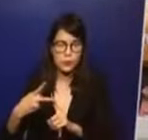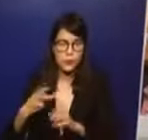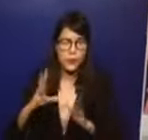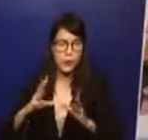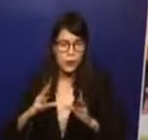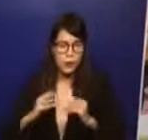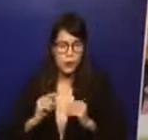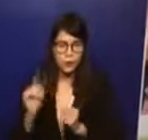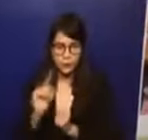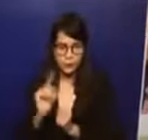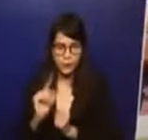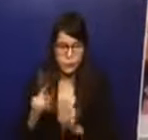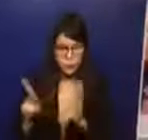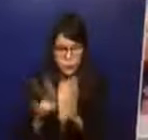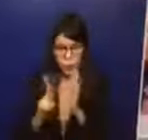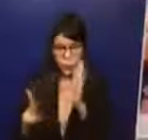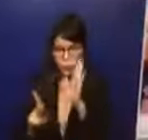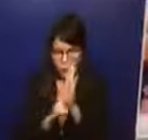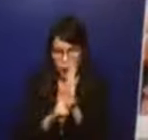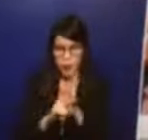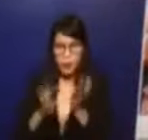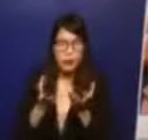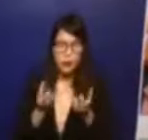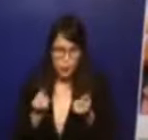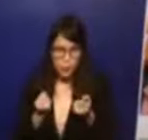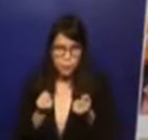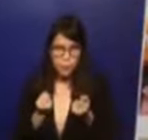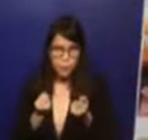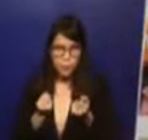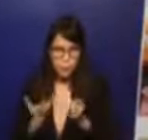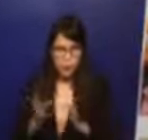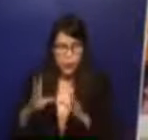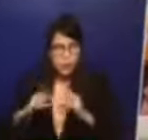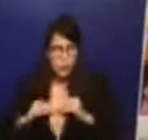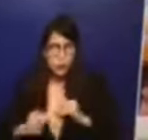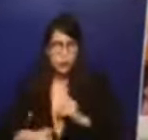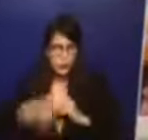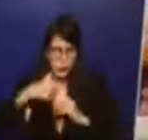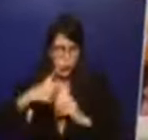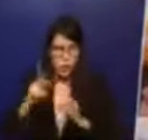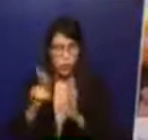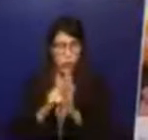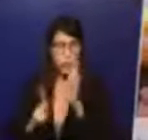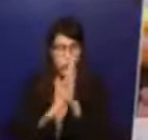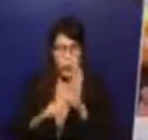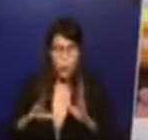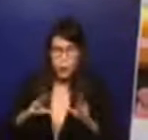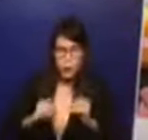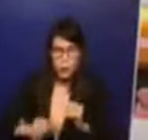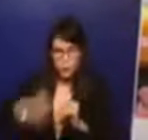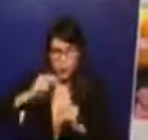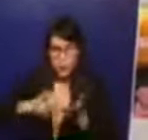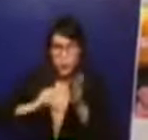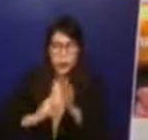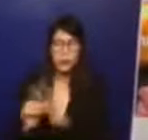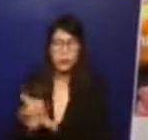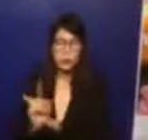มีกฎหมายรองรับให้รับได้การมีกฎหมายรองรับให้รับ